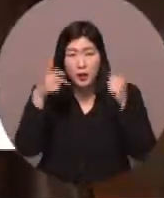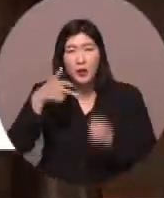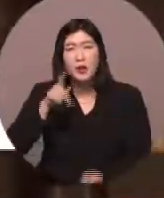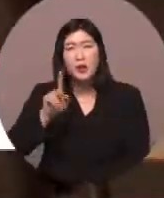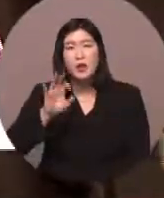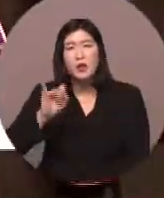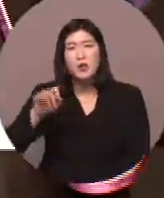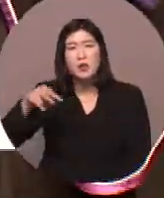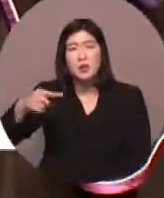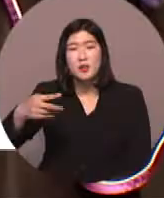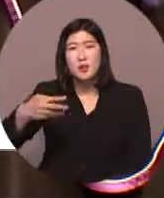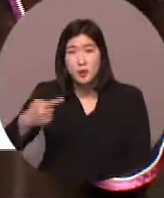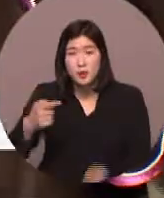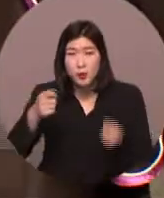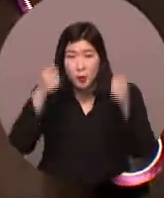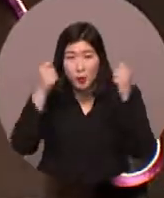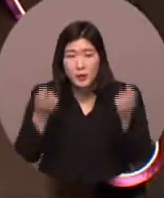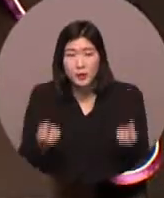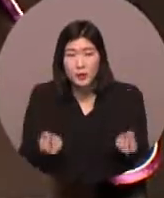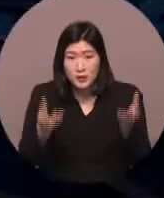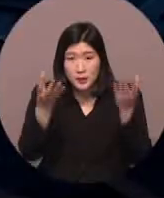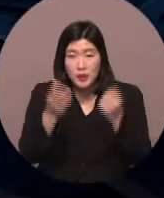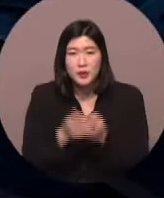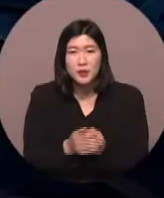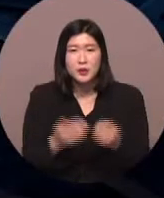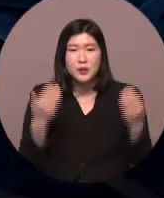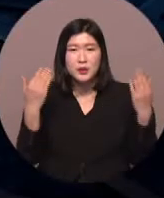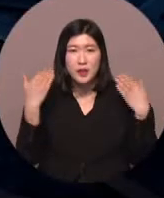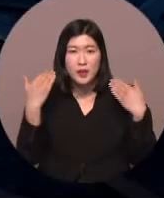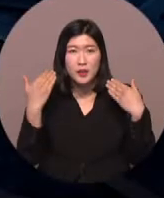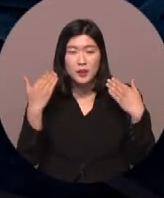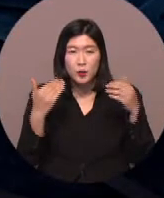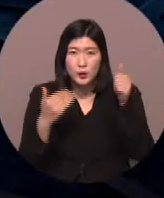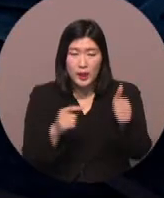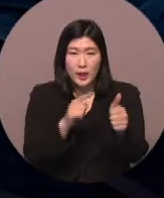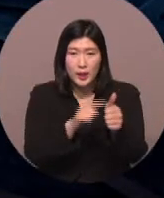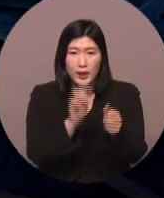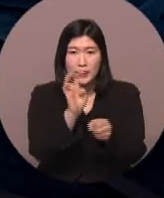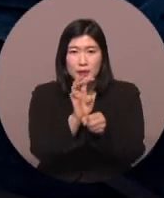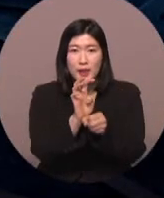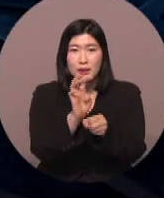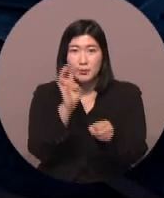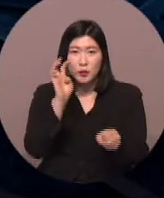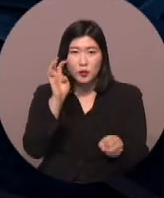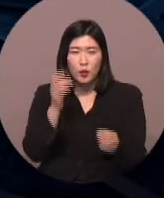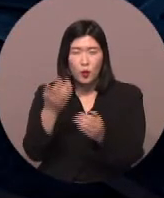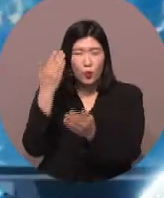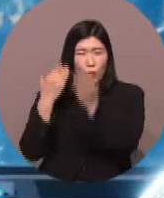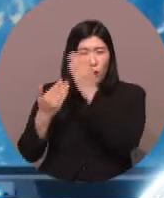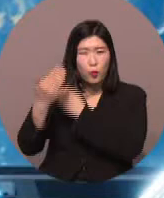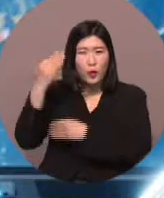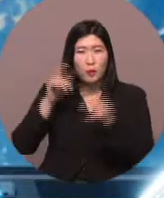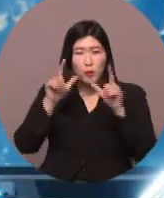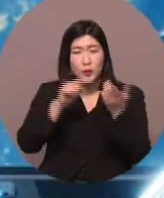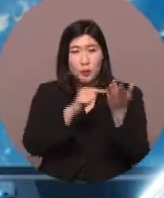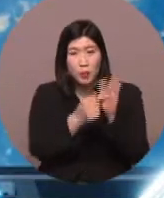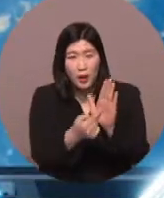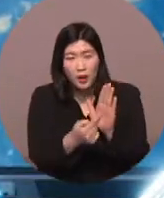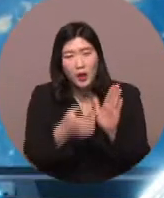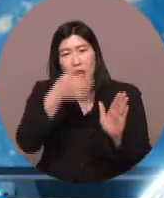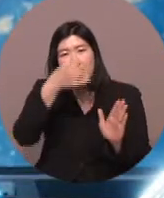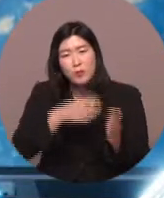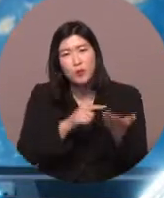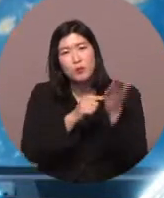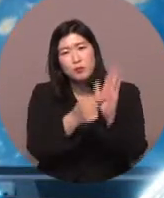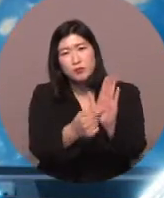학위 수여식에서는 이광영 총장의 40년 전 모습이 인공지능 기술로 재현돼 졸업생들의 힘든